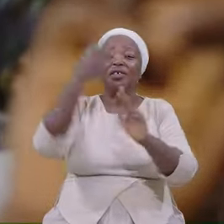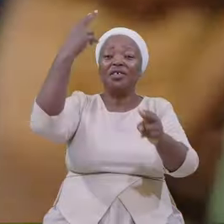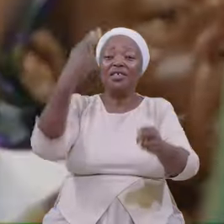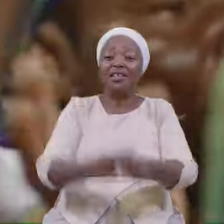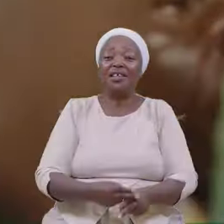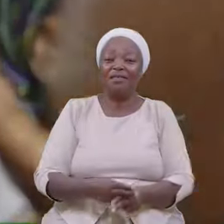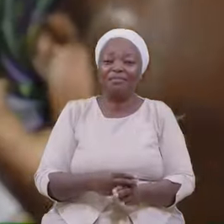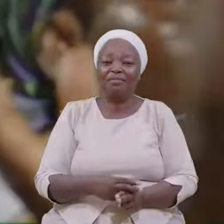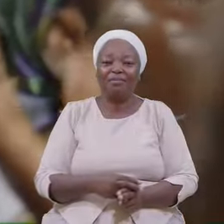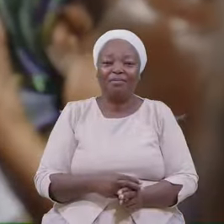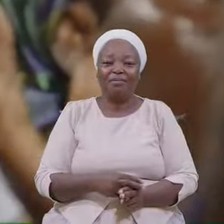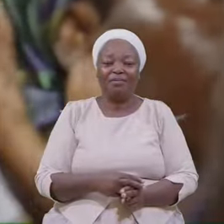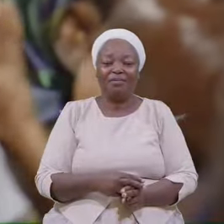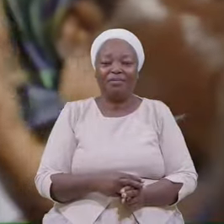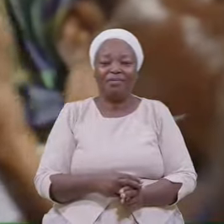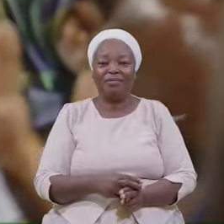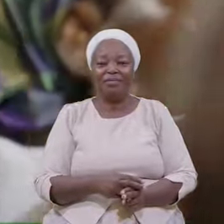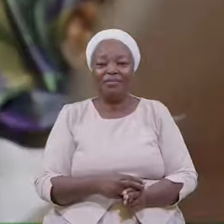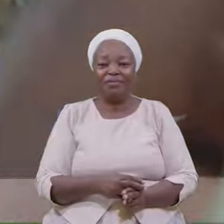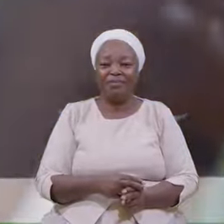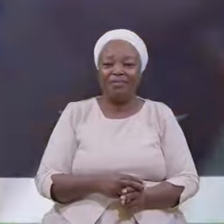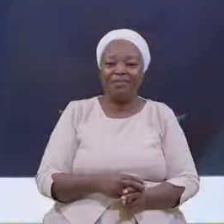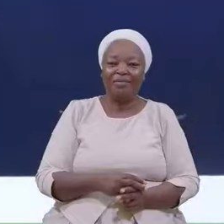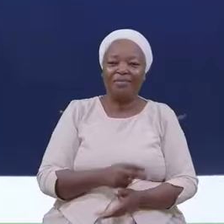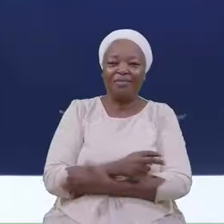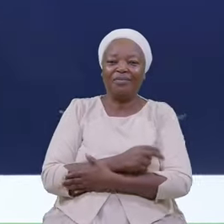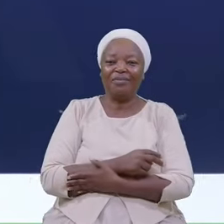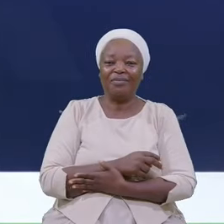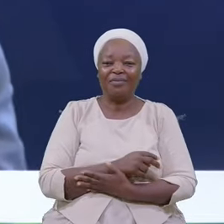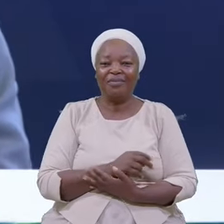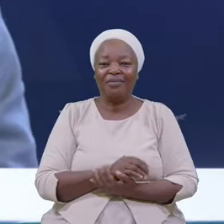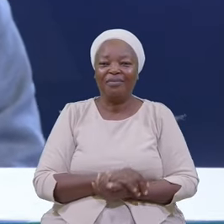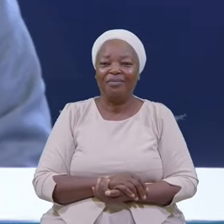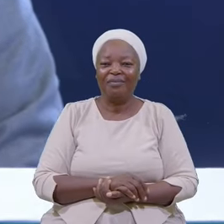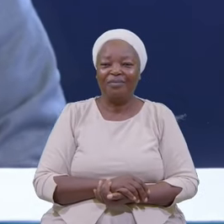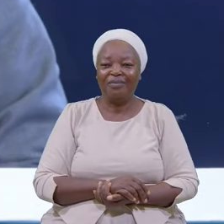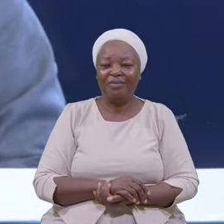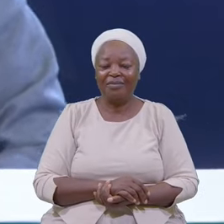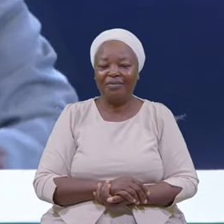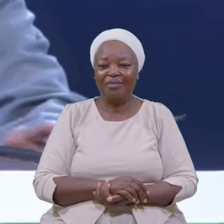C'est fait dans ma vie ce soir au nom de Jésus.